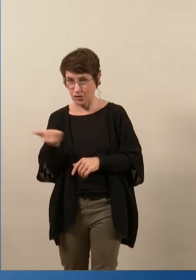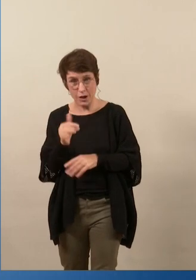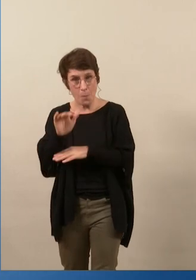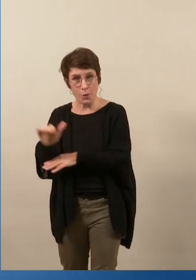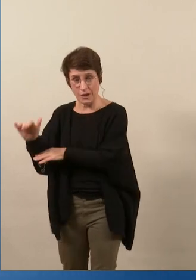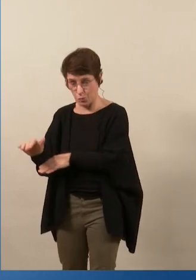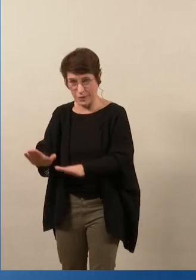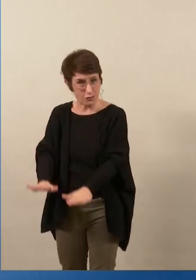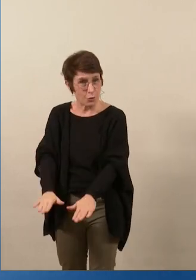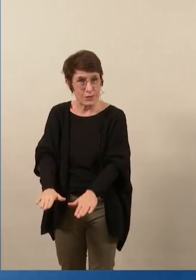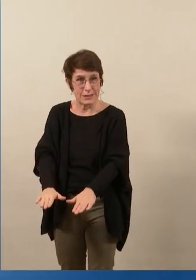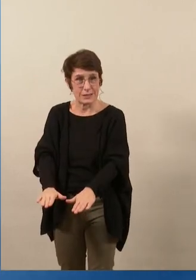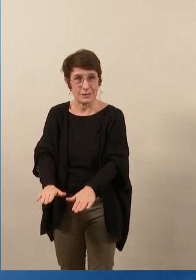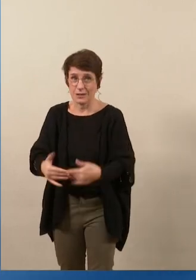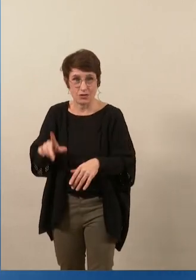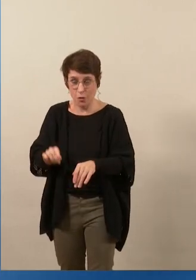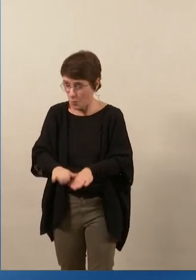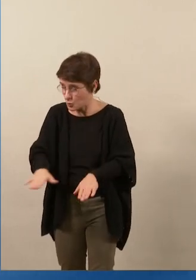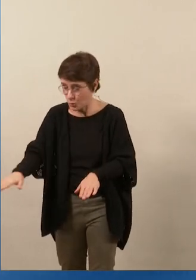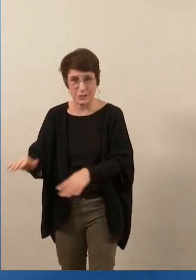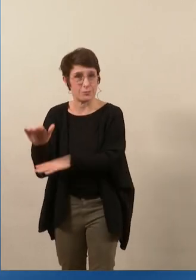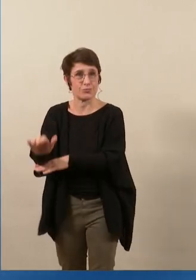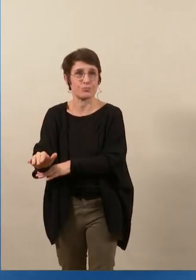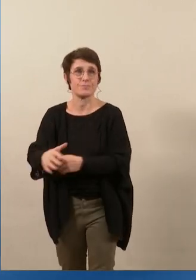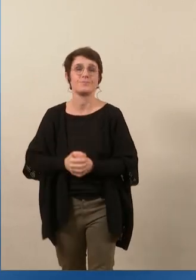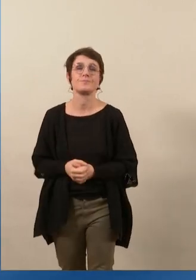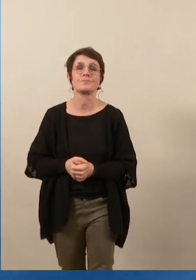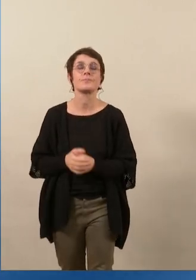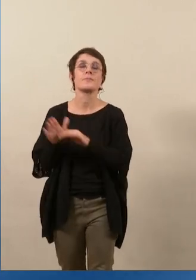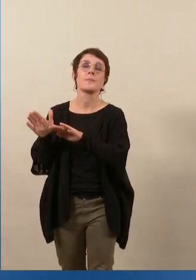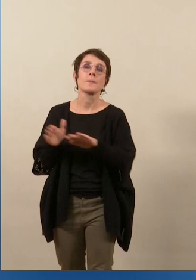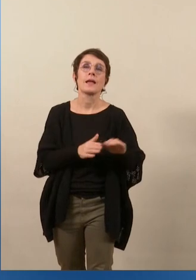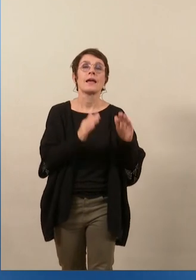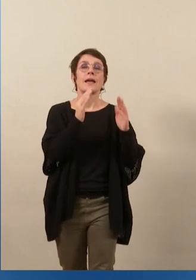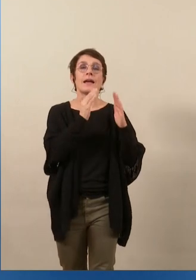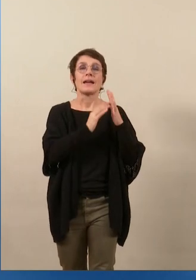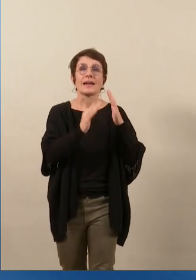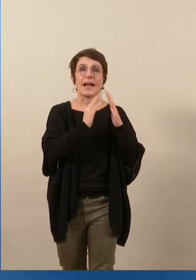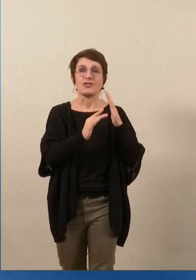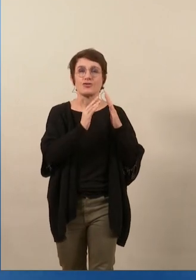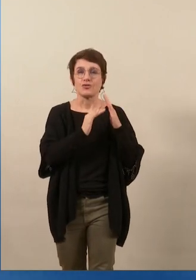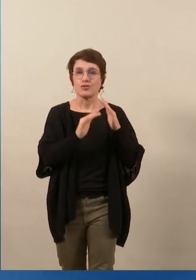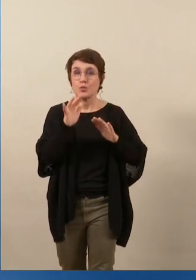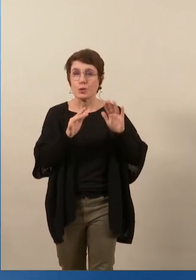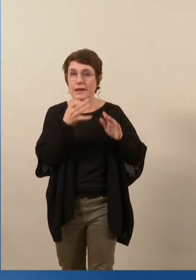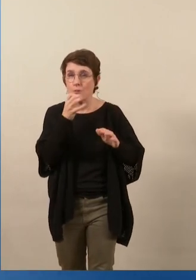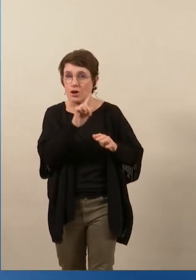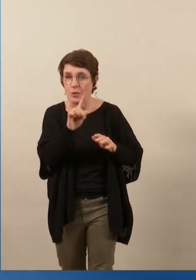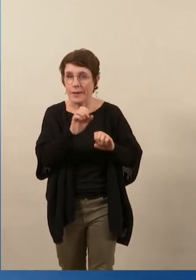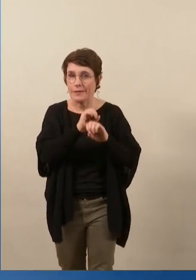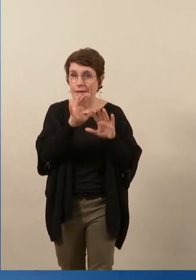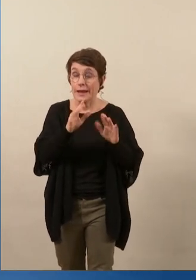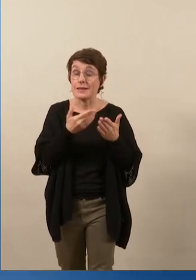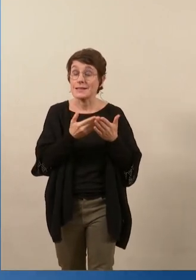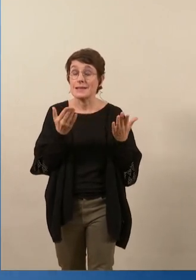jeune âge sur les crèches c'est une une expérimentation je l'ai peut-être pas dit